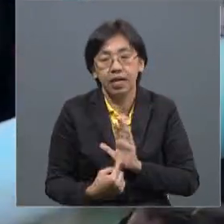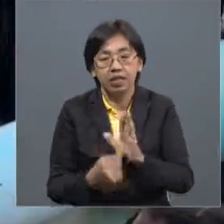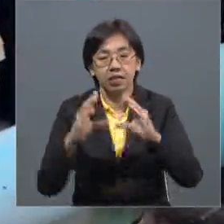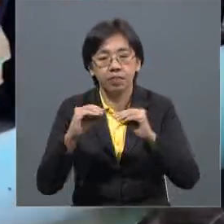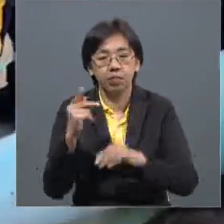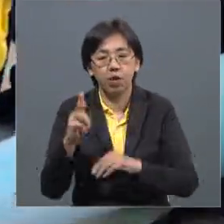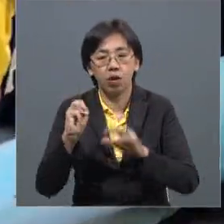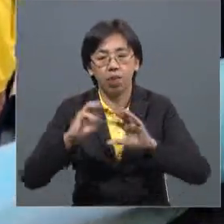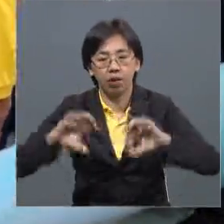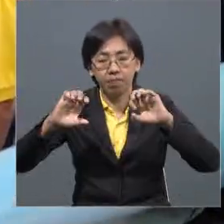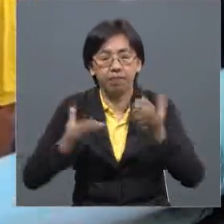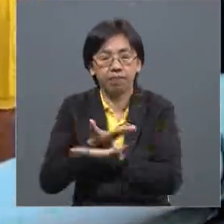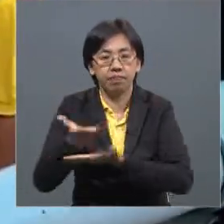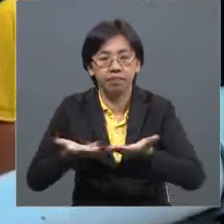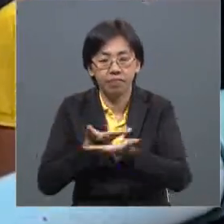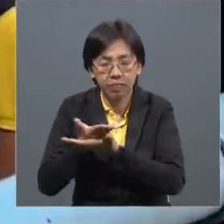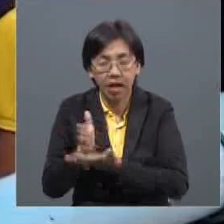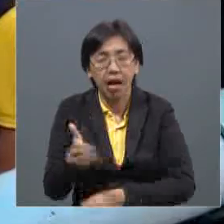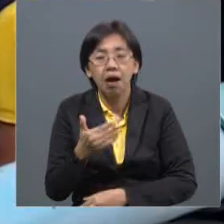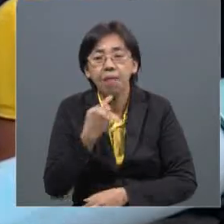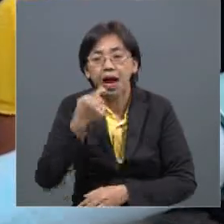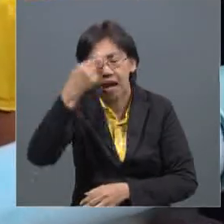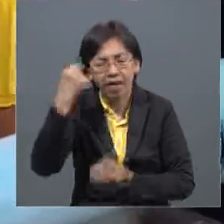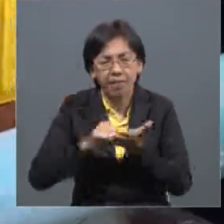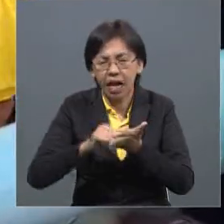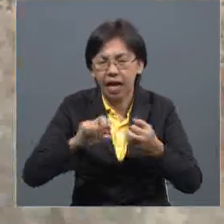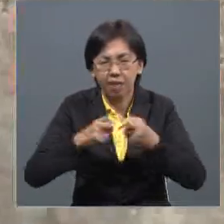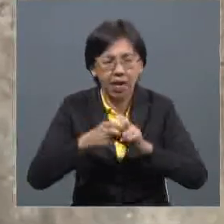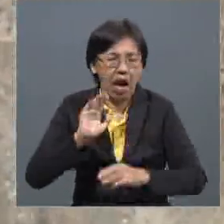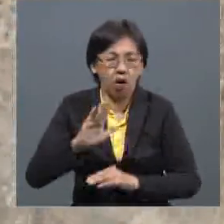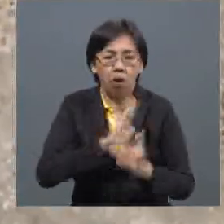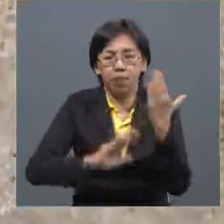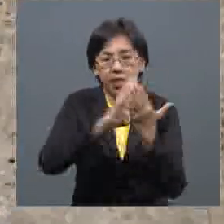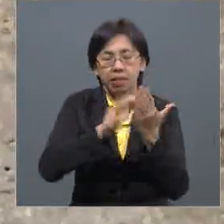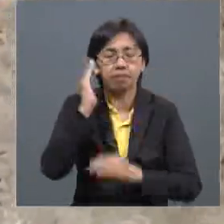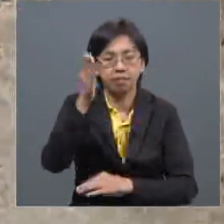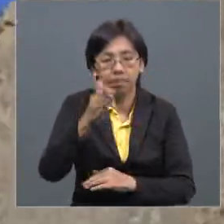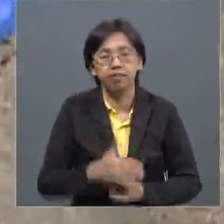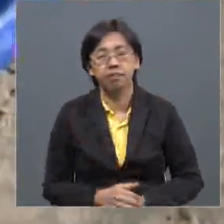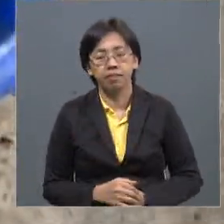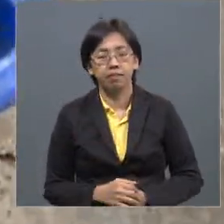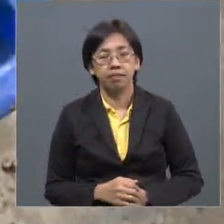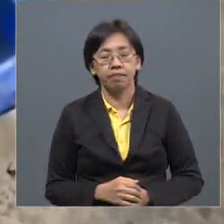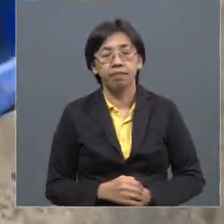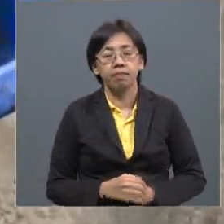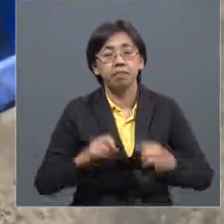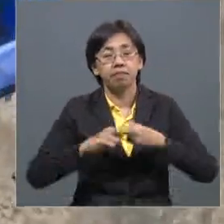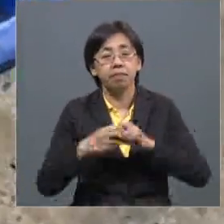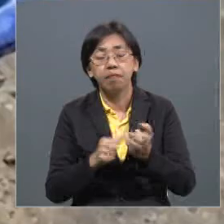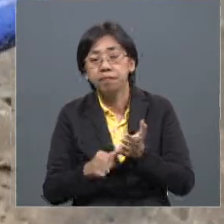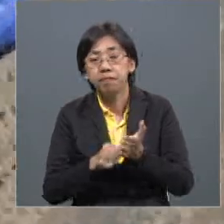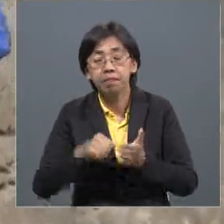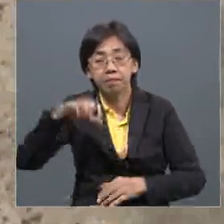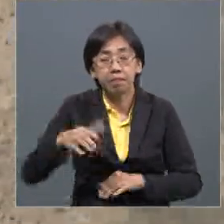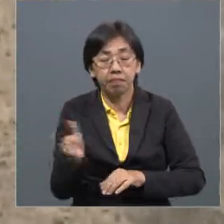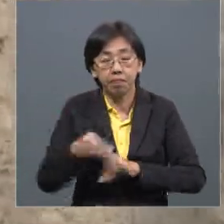ครมเพื่อพิจารณาให้เรื่องนี้เนี่ยเป็นวาระแห่งชาติต่อไปนะครับสำหรับมาตรการแก้ปัญหาที่ทางกรมประมงดำเนิน